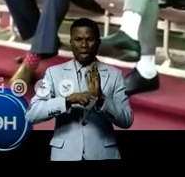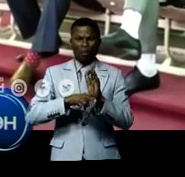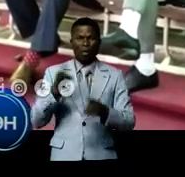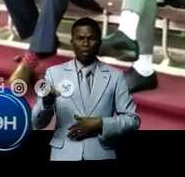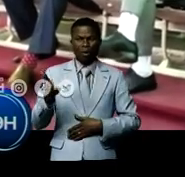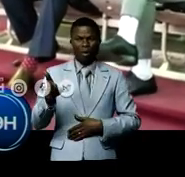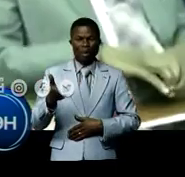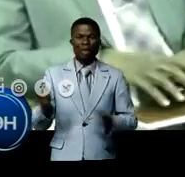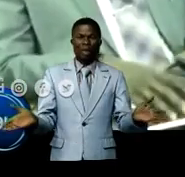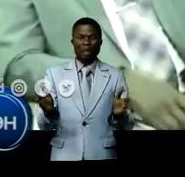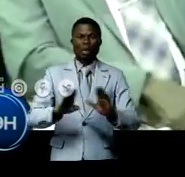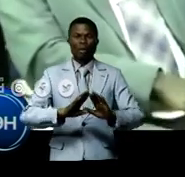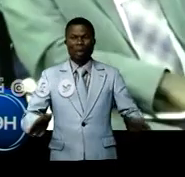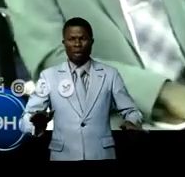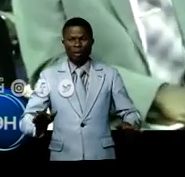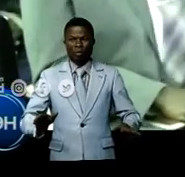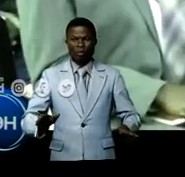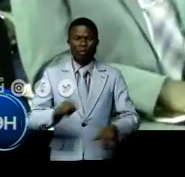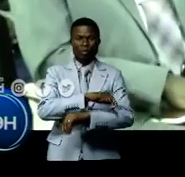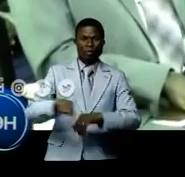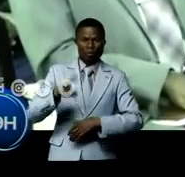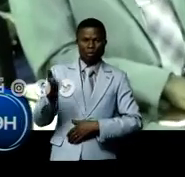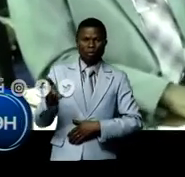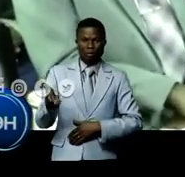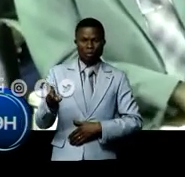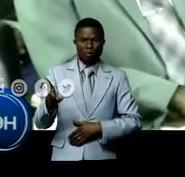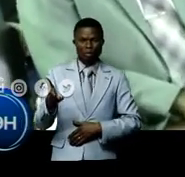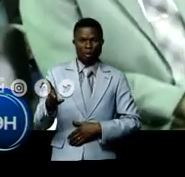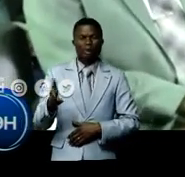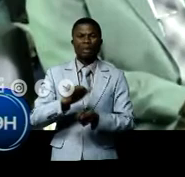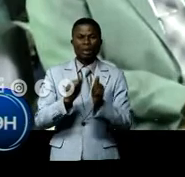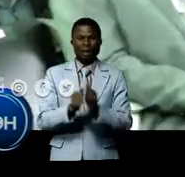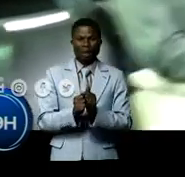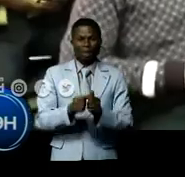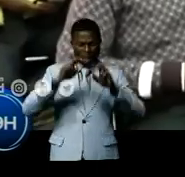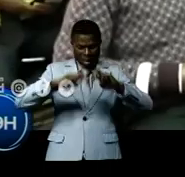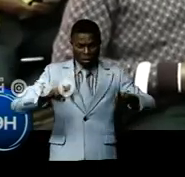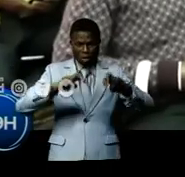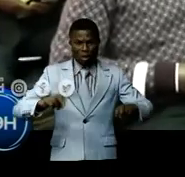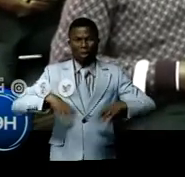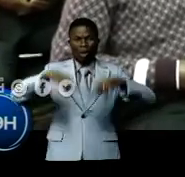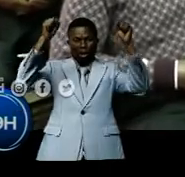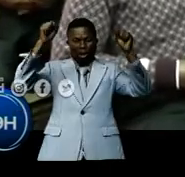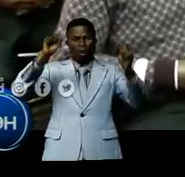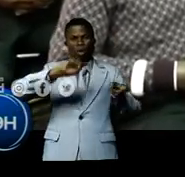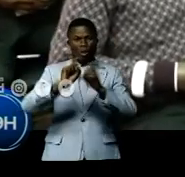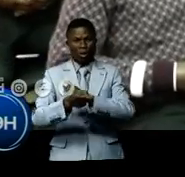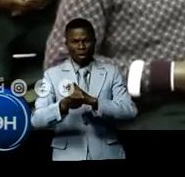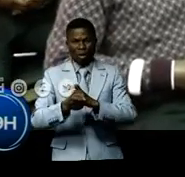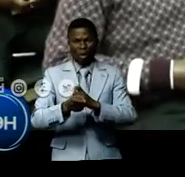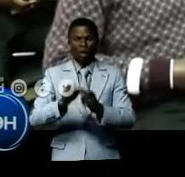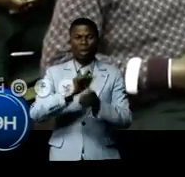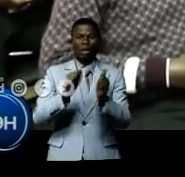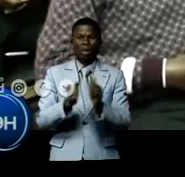le renforcement des capacités. Pour la législation, 5 propositions d'édits ont été analysées, adoptées et transformées en édits en